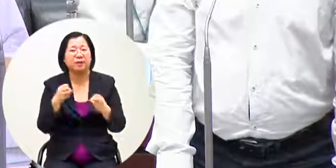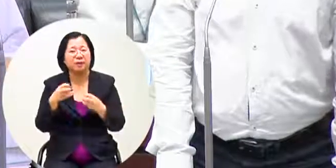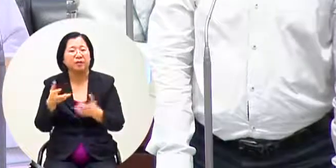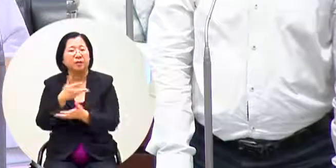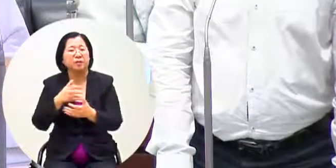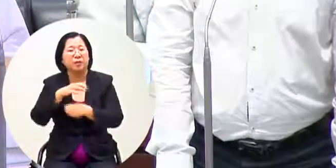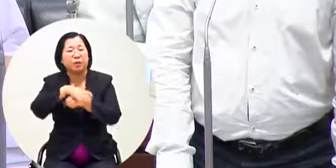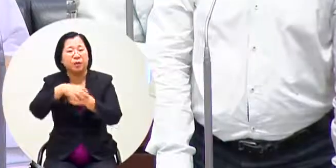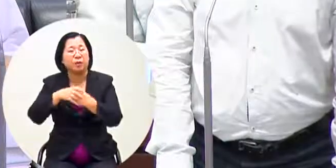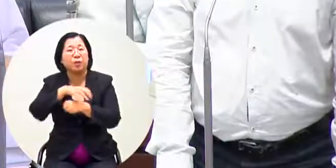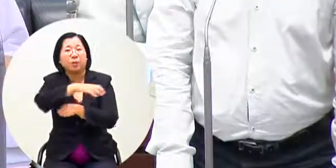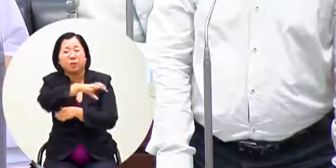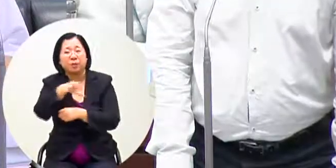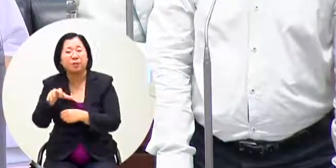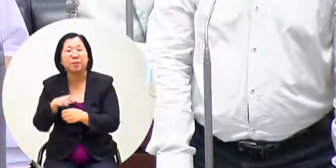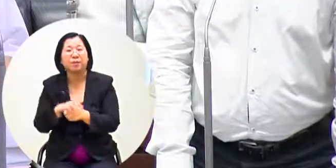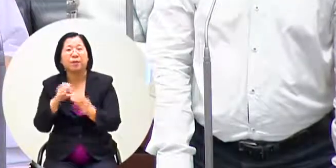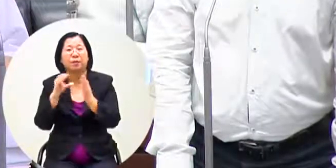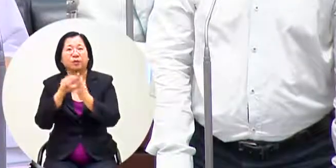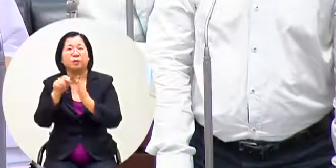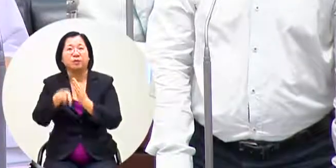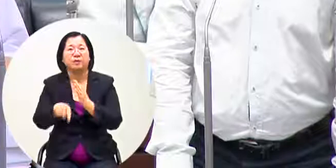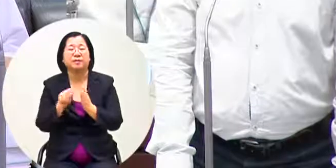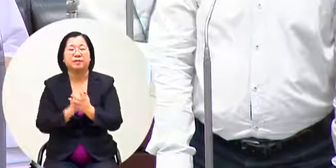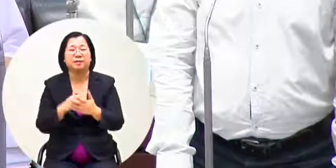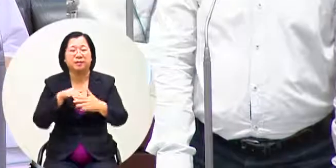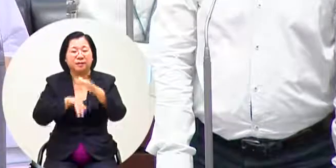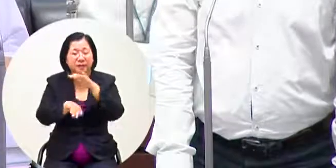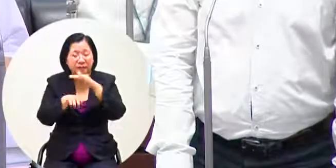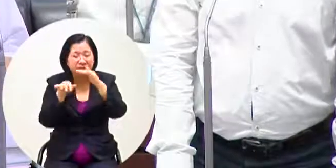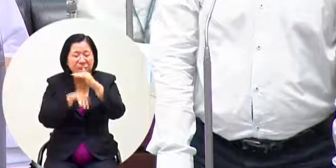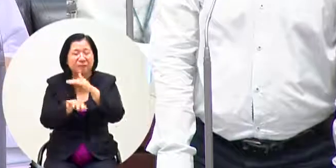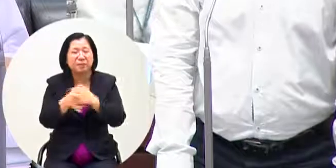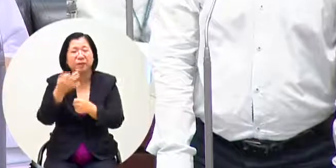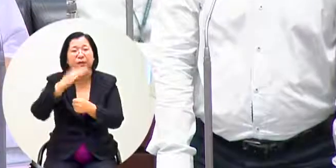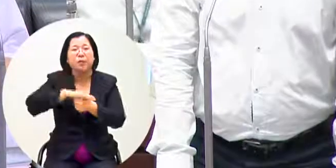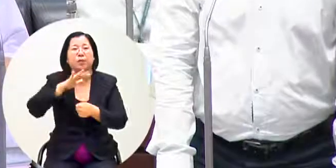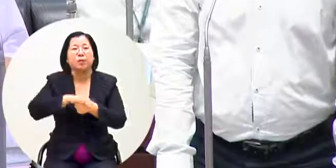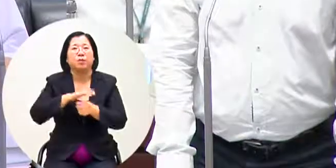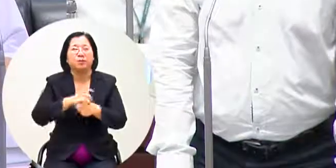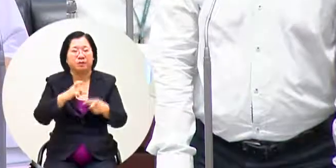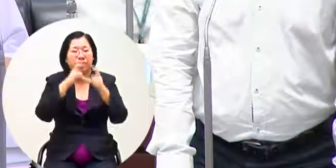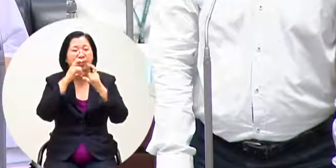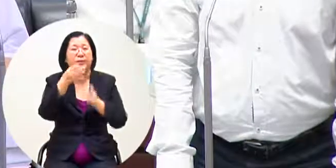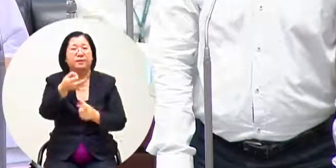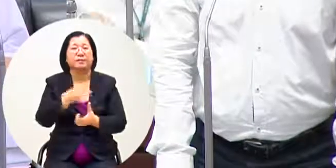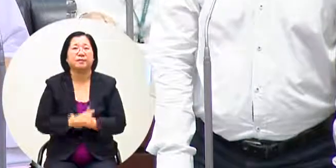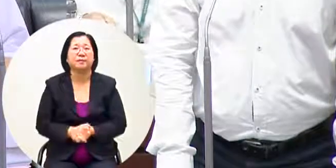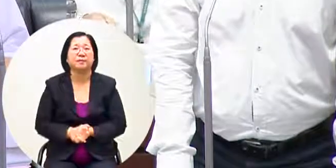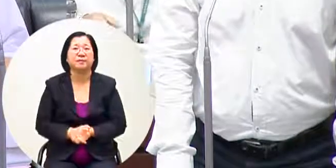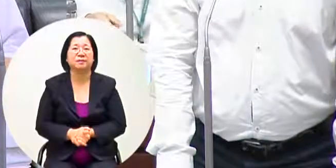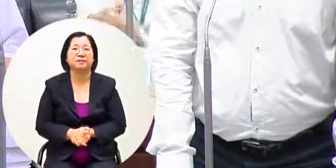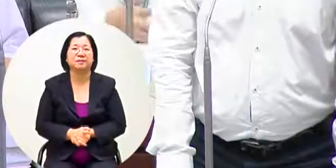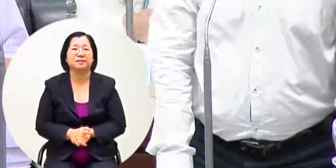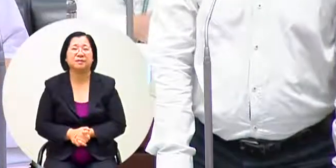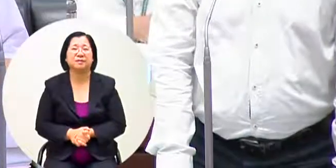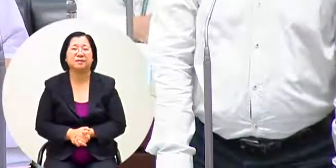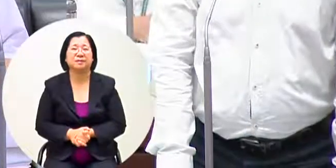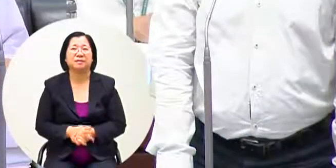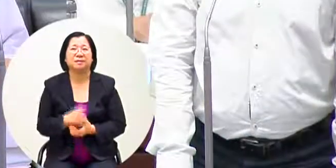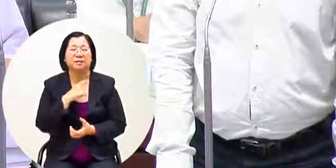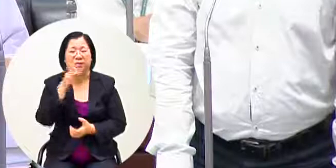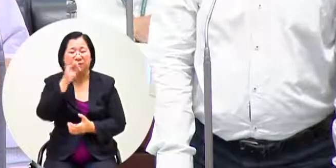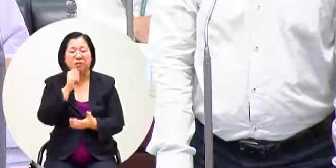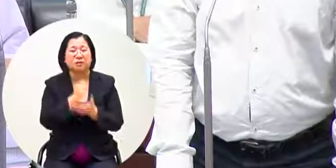所谓这掩埋。即、这个补偿的即个回馈的资金吼，啊，即、这个部分吼也有甲因找到一寡钱，所以拢总已经